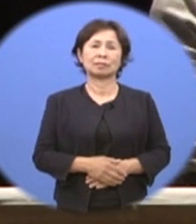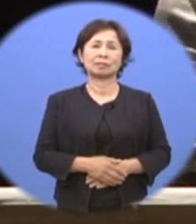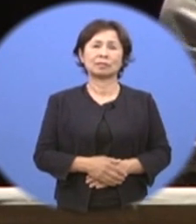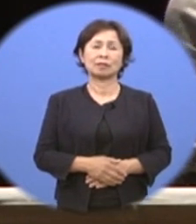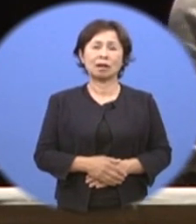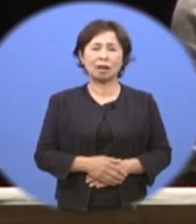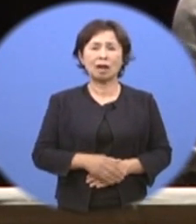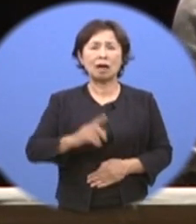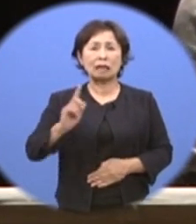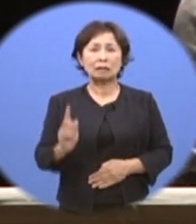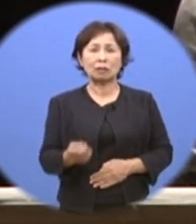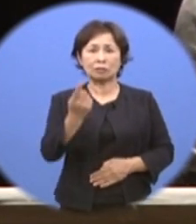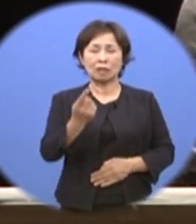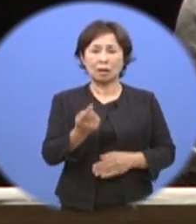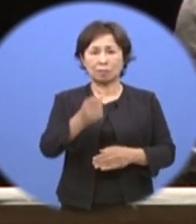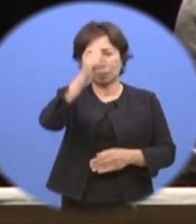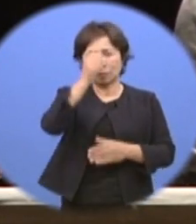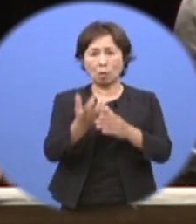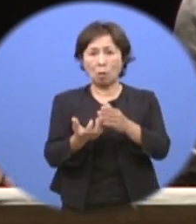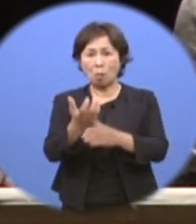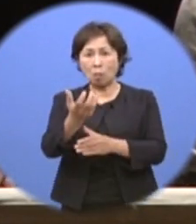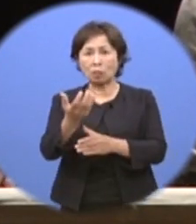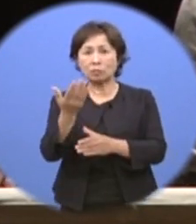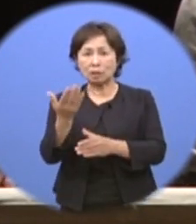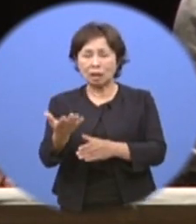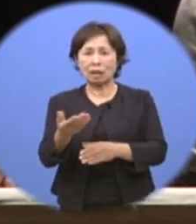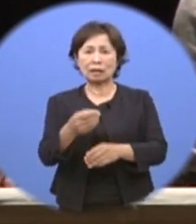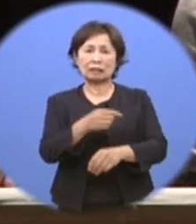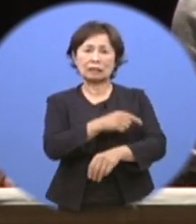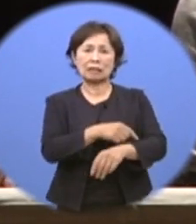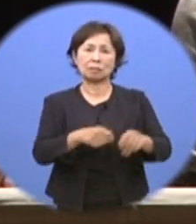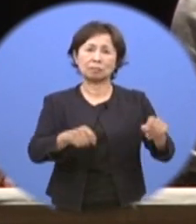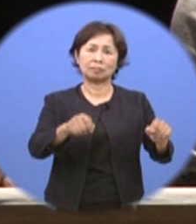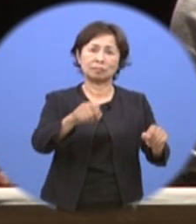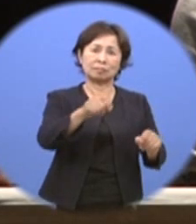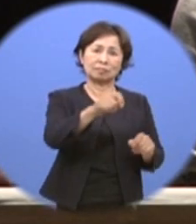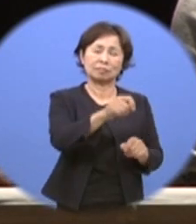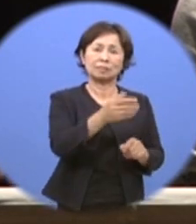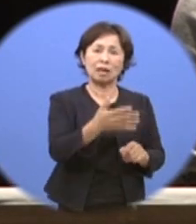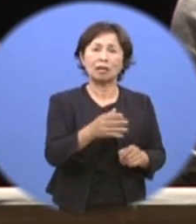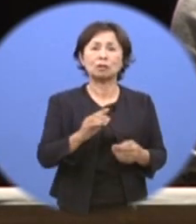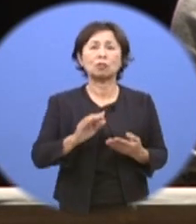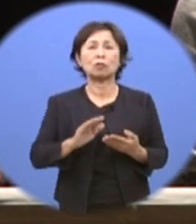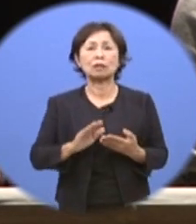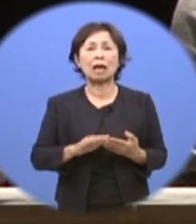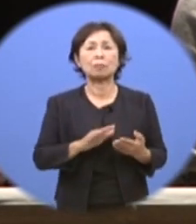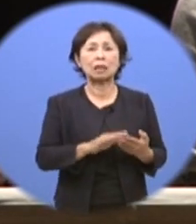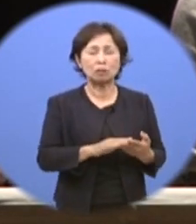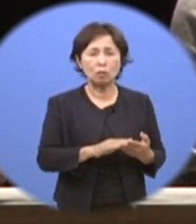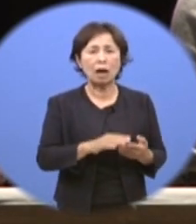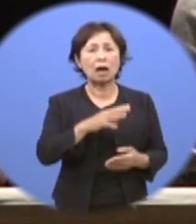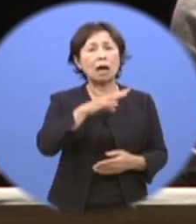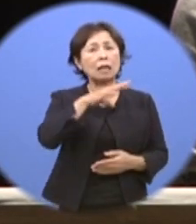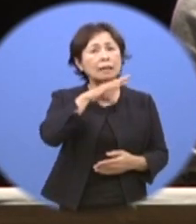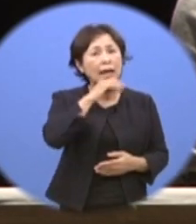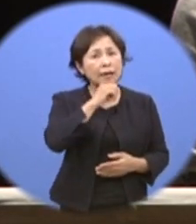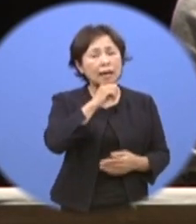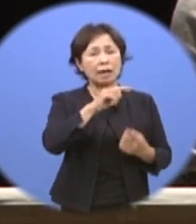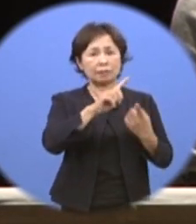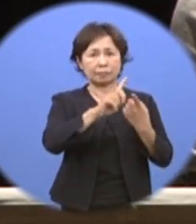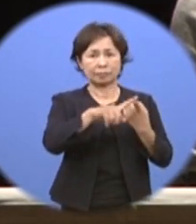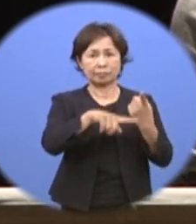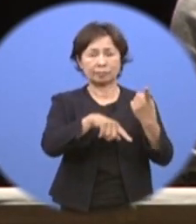症するかどうかによって、発症してどうなるかということもあると思うんですけれども、そのタイミングはですね、年齢あるいは今